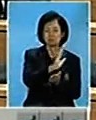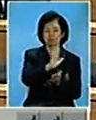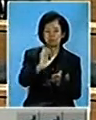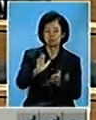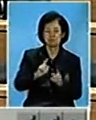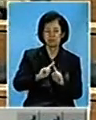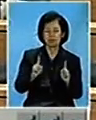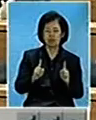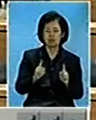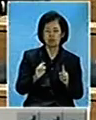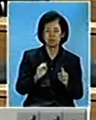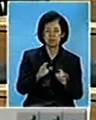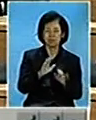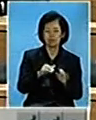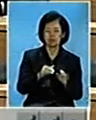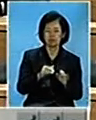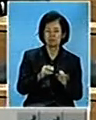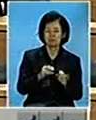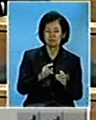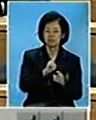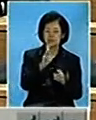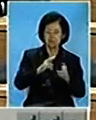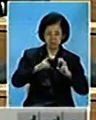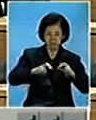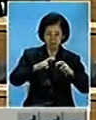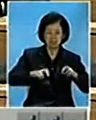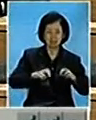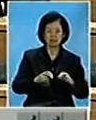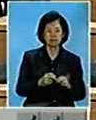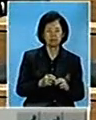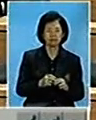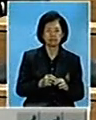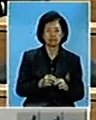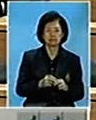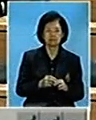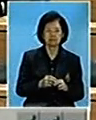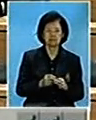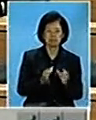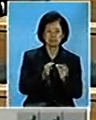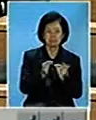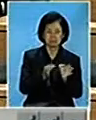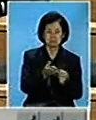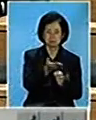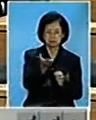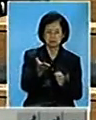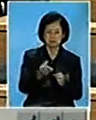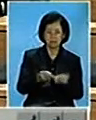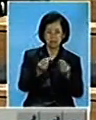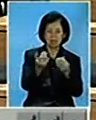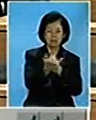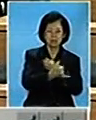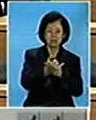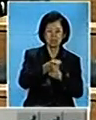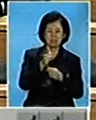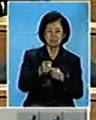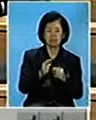ารสนิยมทางการเมืองมาใช้ในการวินิจฉัยที่อธิบายอย่างนี้เพราะว่าให้ประเทศนี้มันเป็นนิ